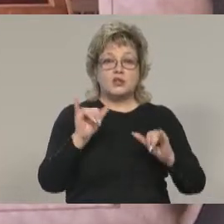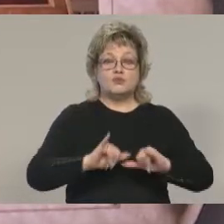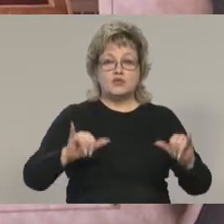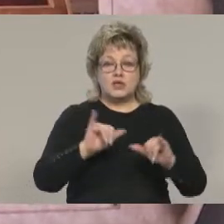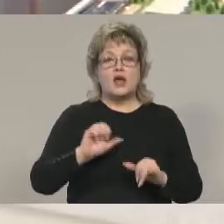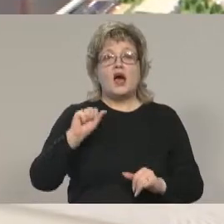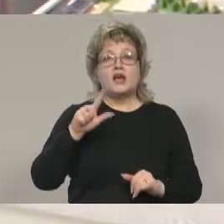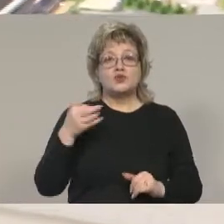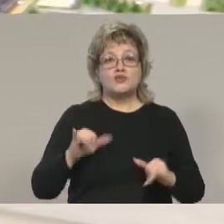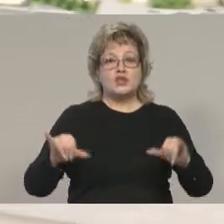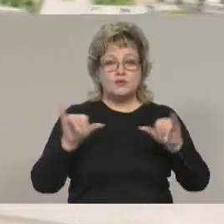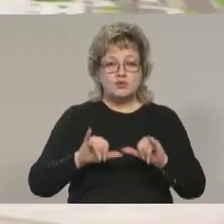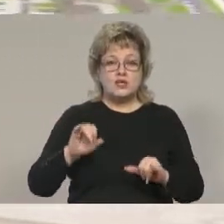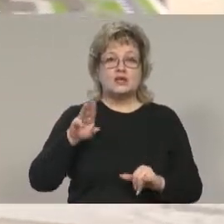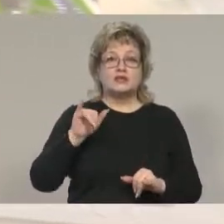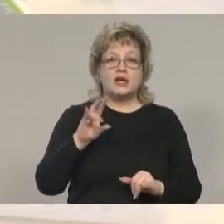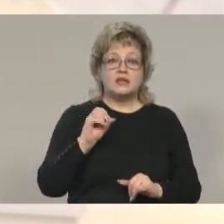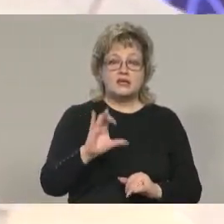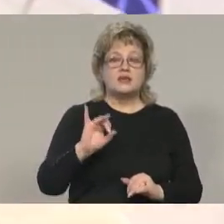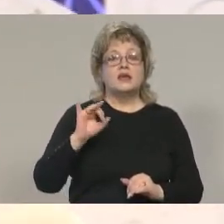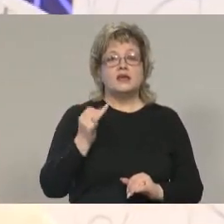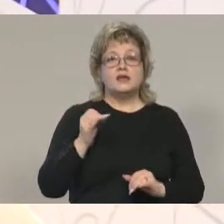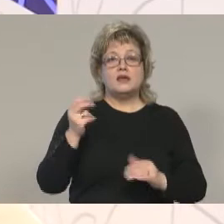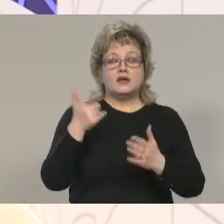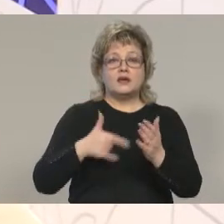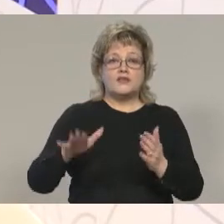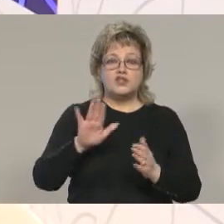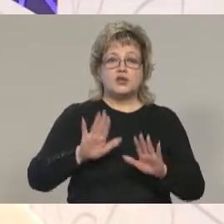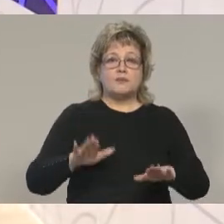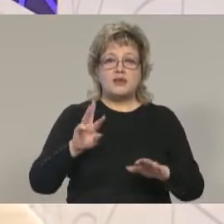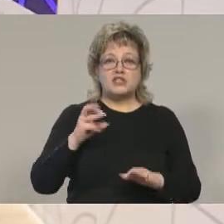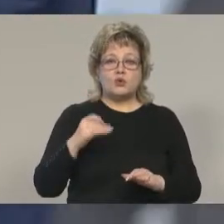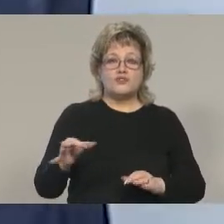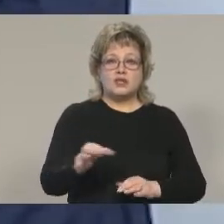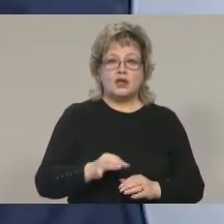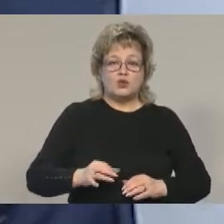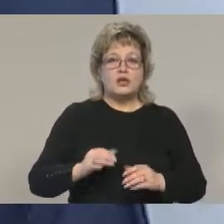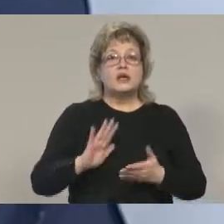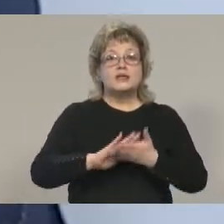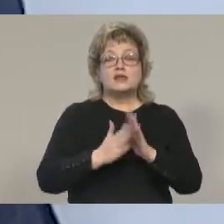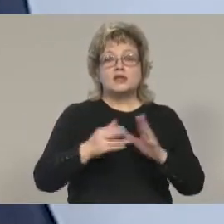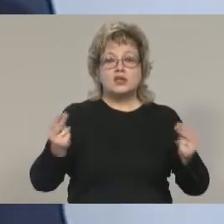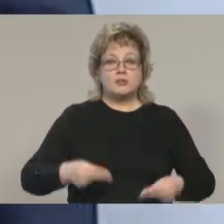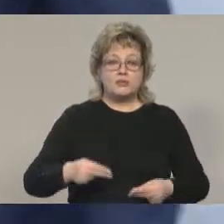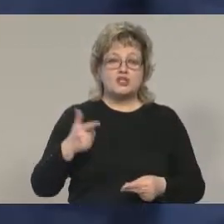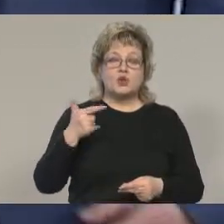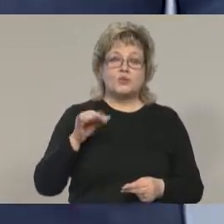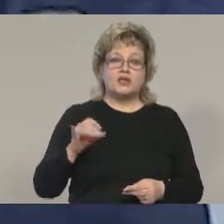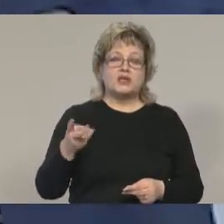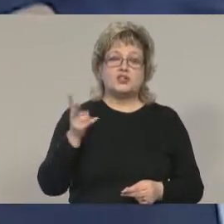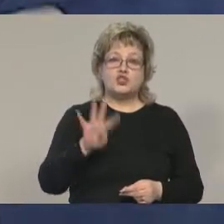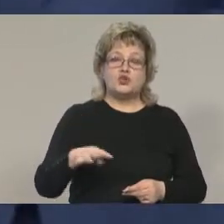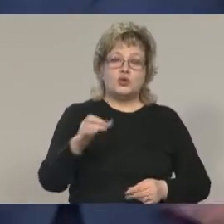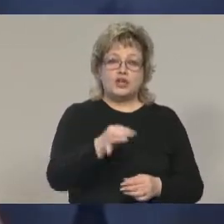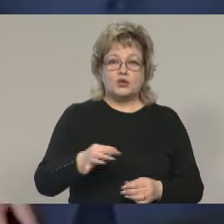музей, Азовский музей-заповедник, ТАНЭС и этнографический музей Мясниковского района. Соглашение подписали губернаторы 4